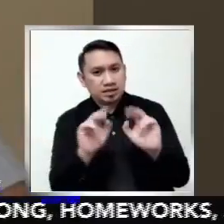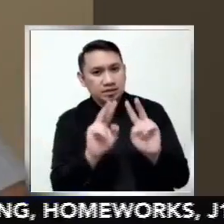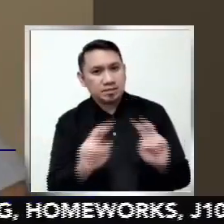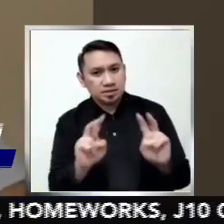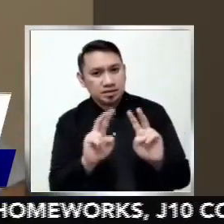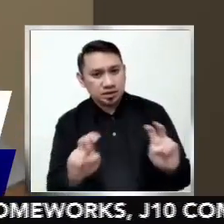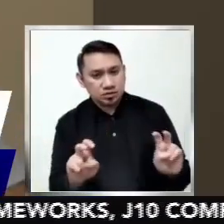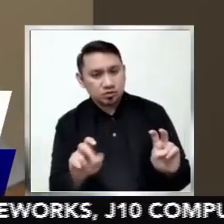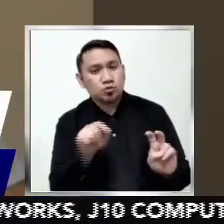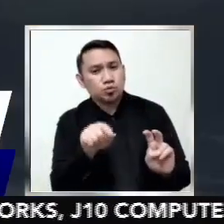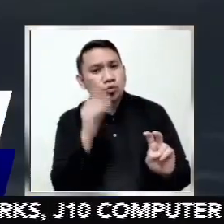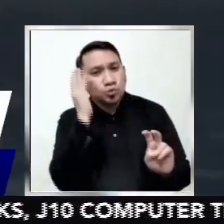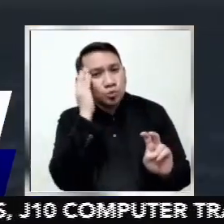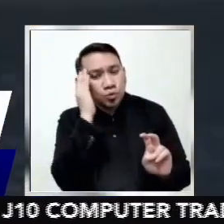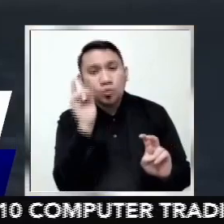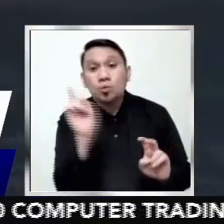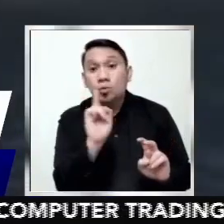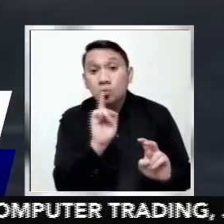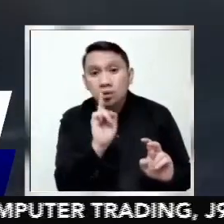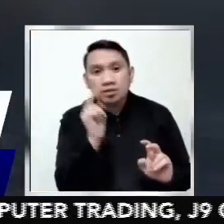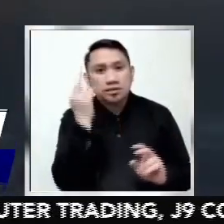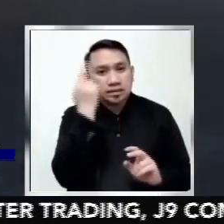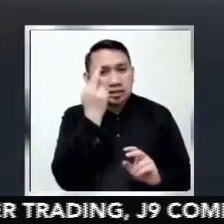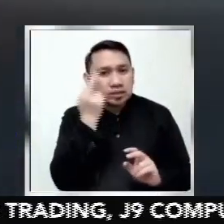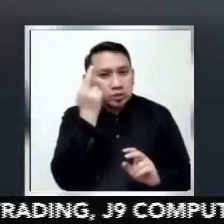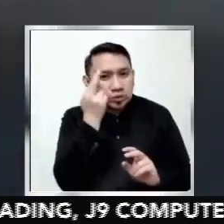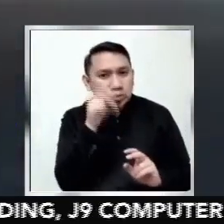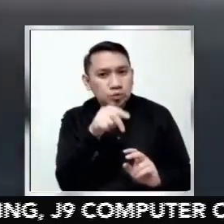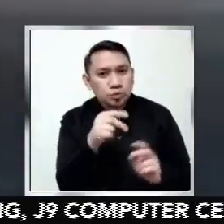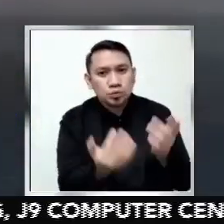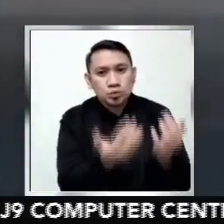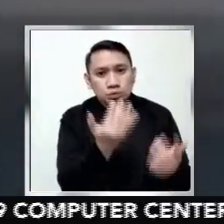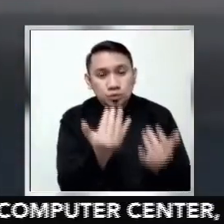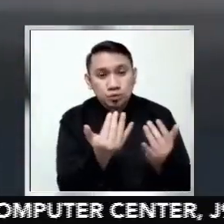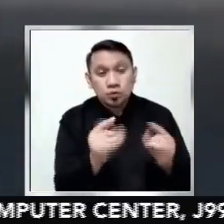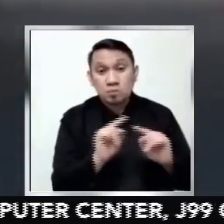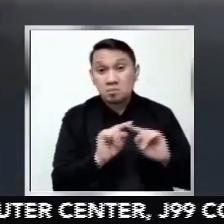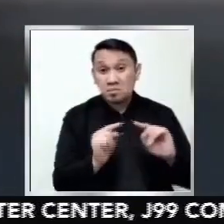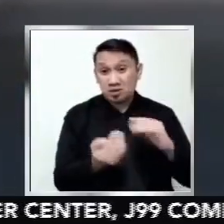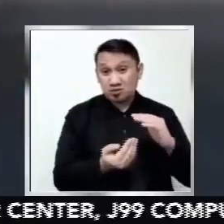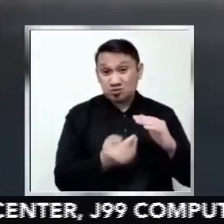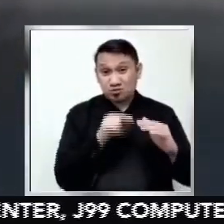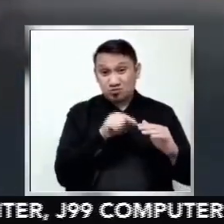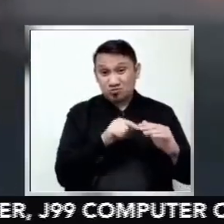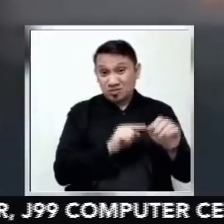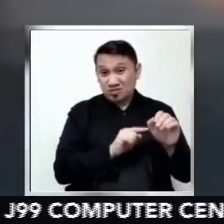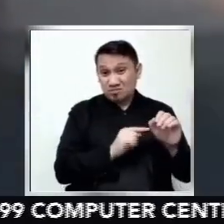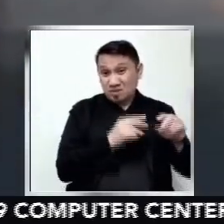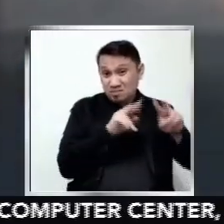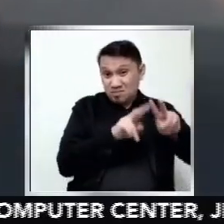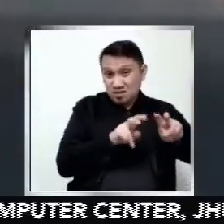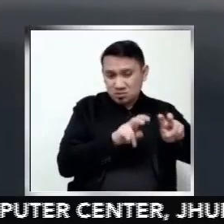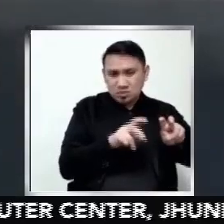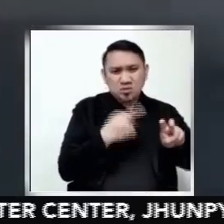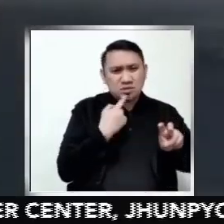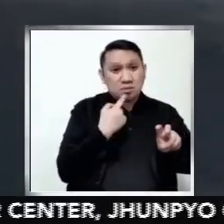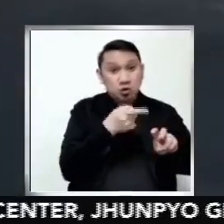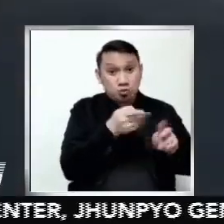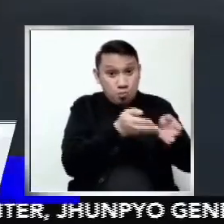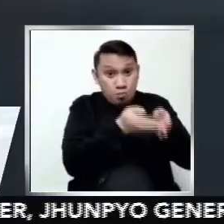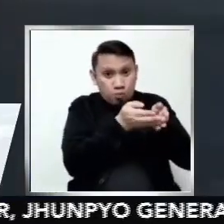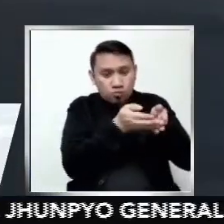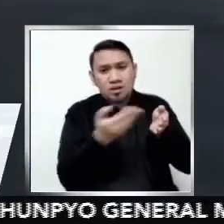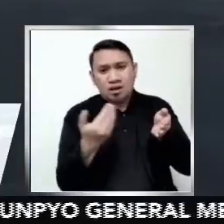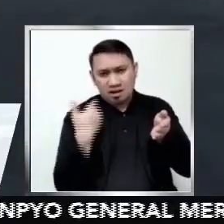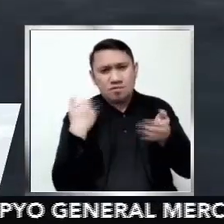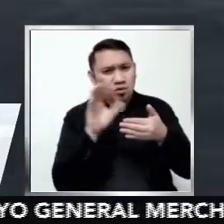yung pinaka-cause po talaga ng sunog. Pero sa inisyal na imbestigasyon, lumalabas namang kumpleto sa dokumento ang mga